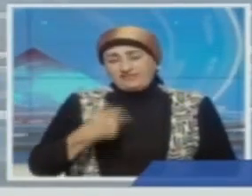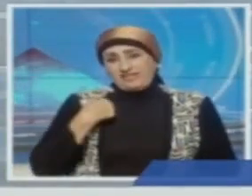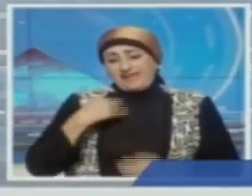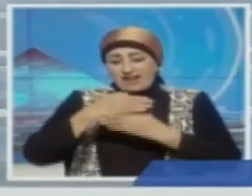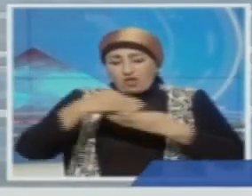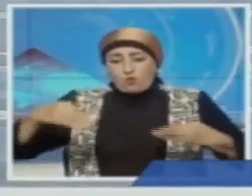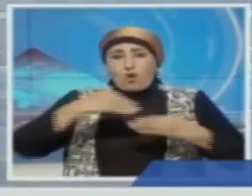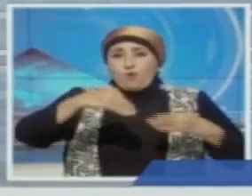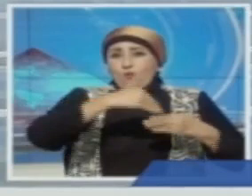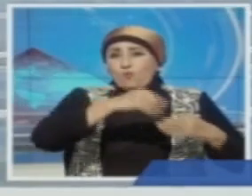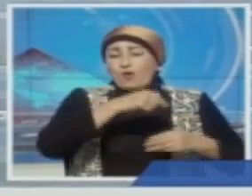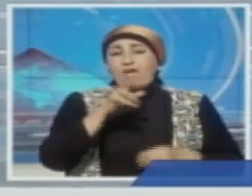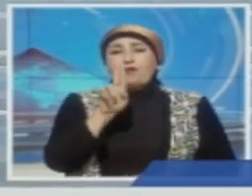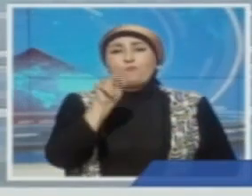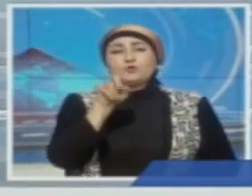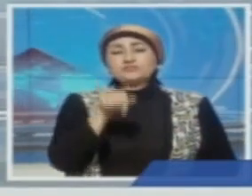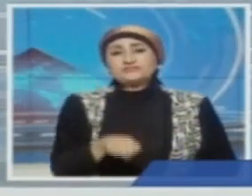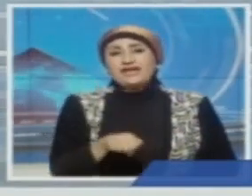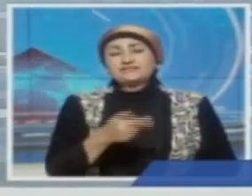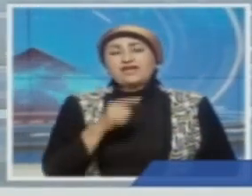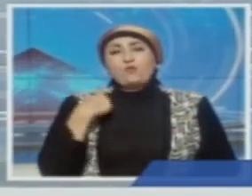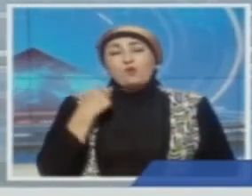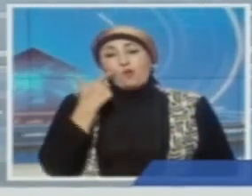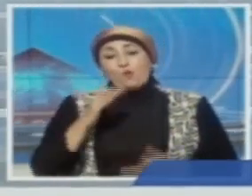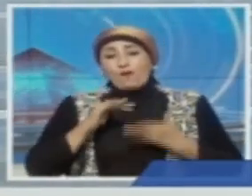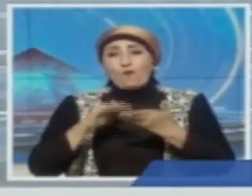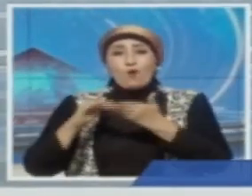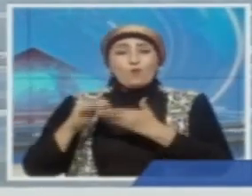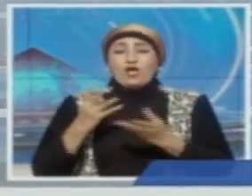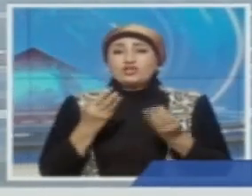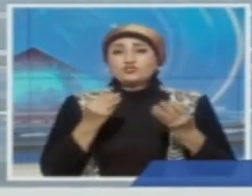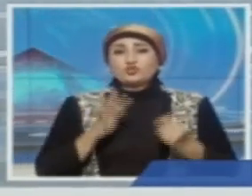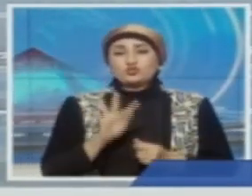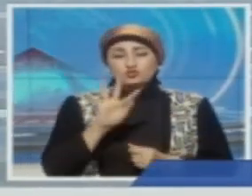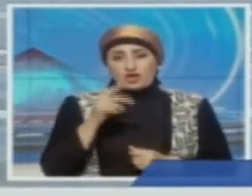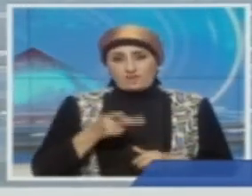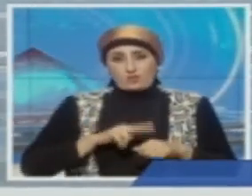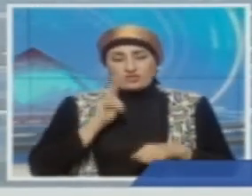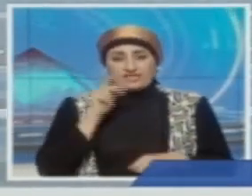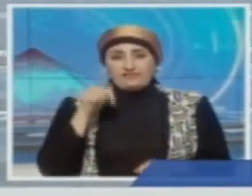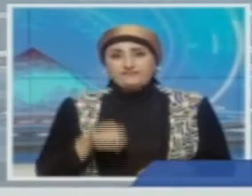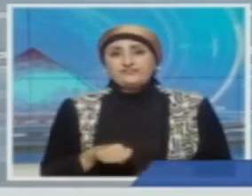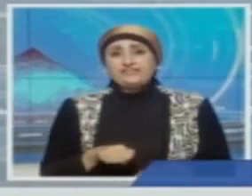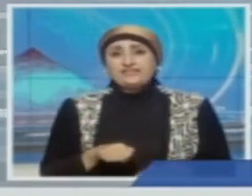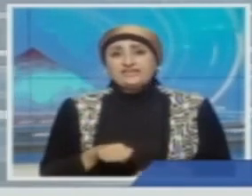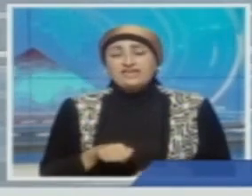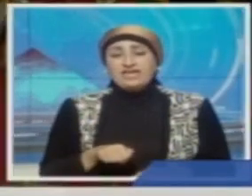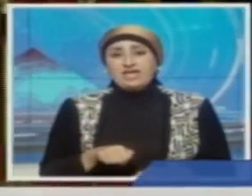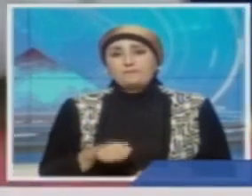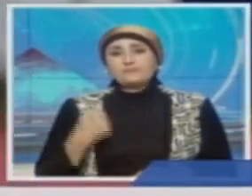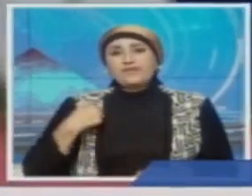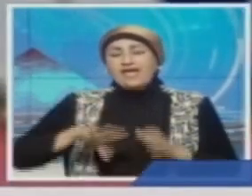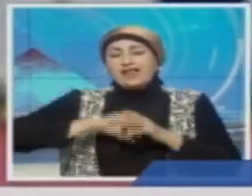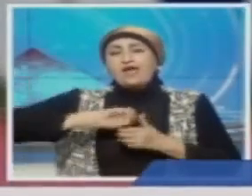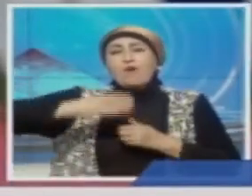اللي تم برعاية الأمم المتحدة واللي كان بيخدم الكثير من الشعوب، وبالتالي أصبح يعني سلاسل توريد الغذاء